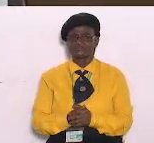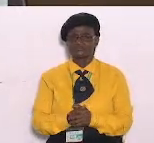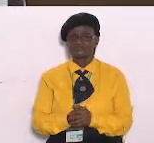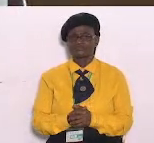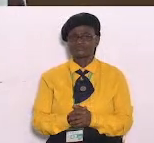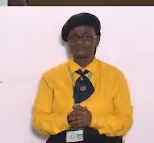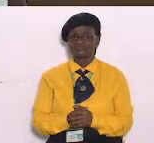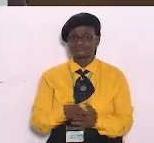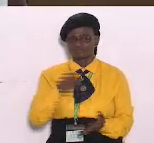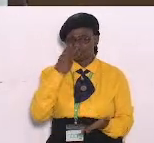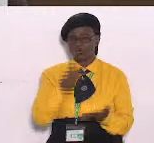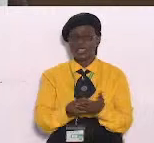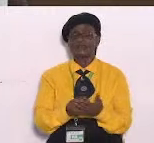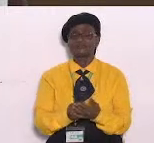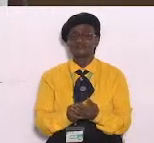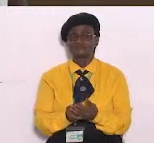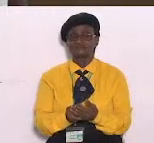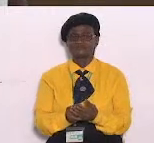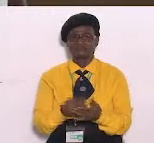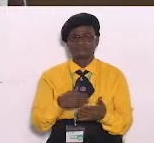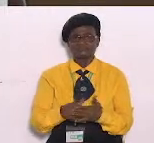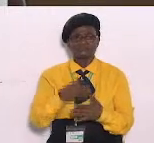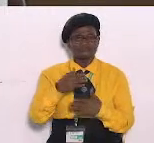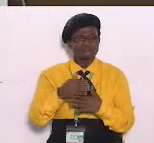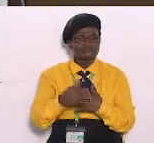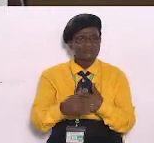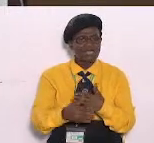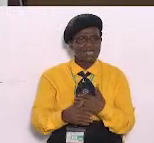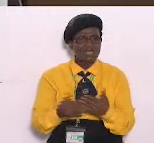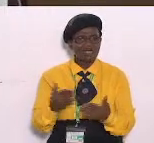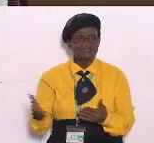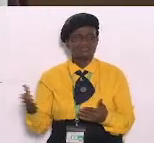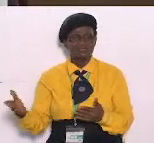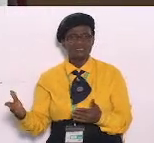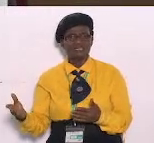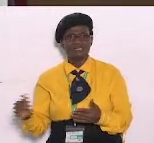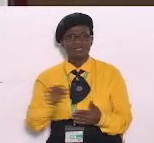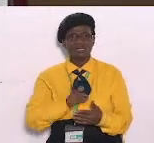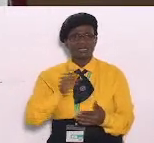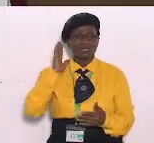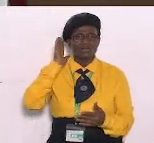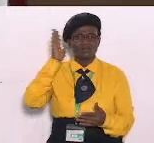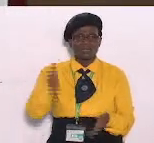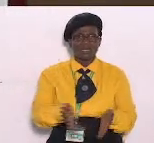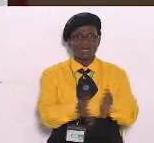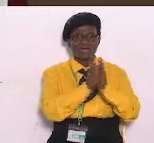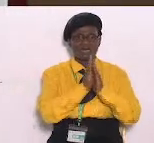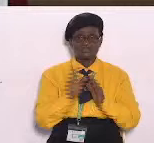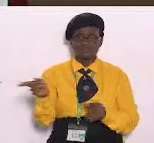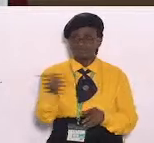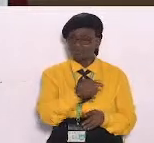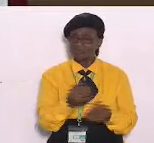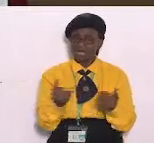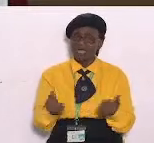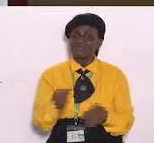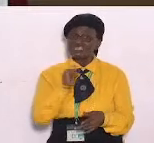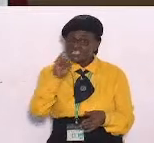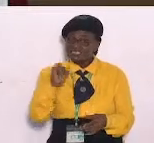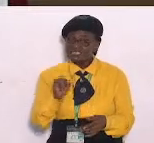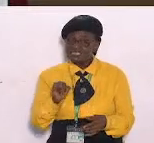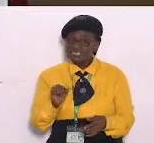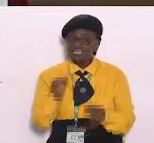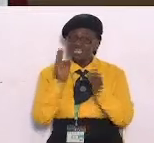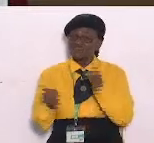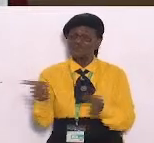amen h bon euh la chose suivante maintenant c'est de